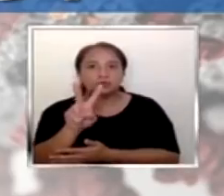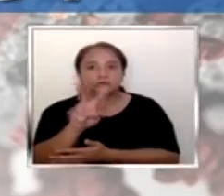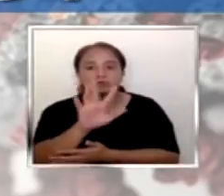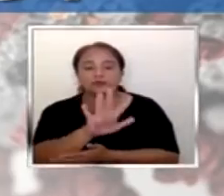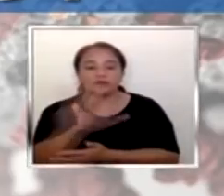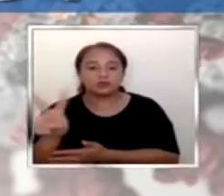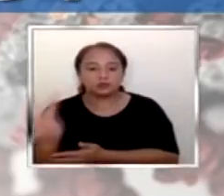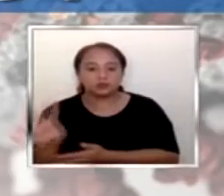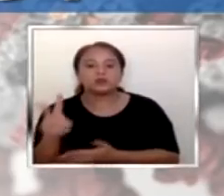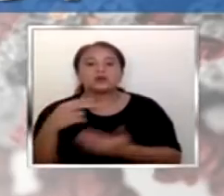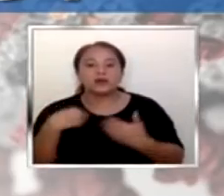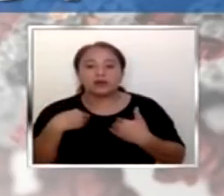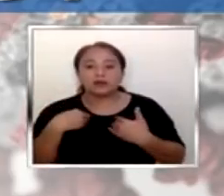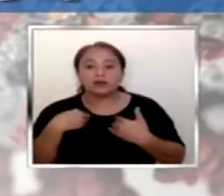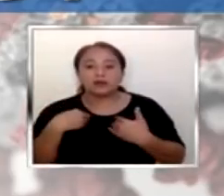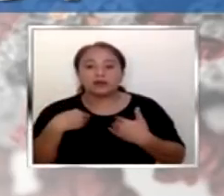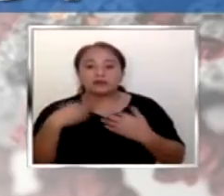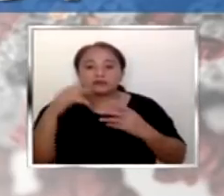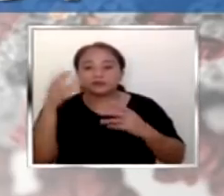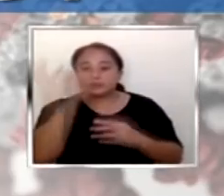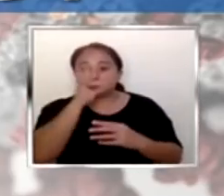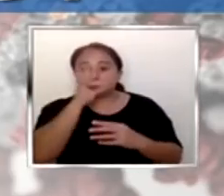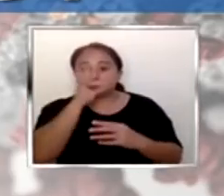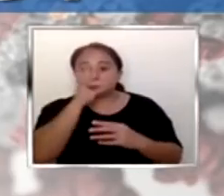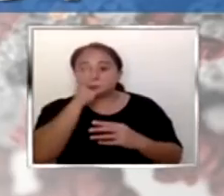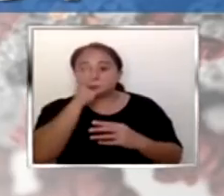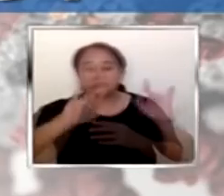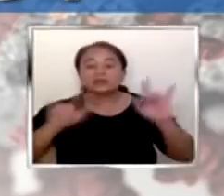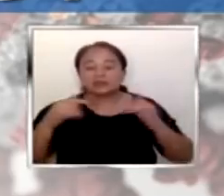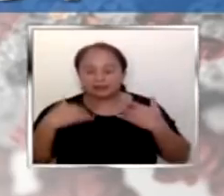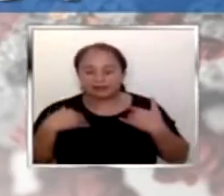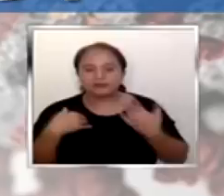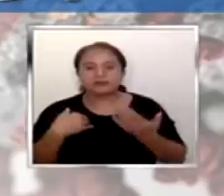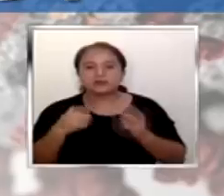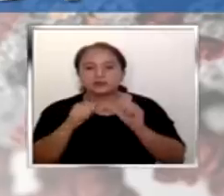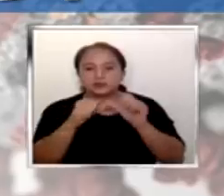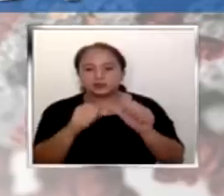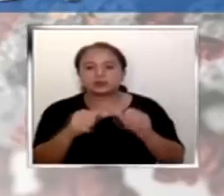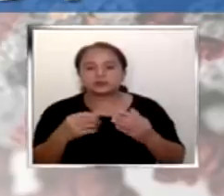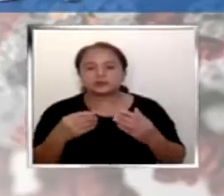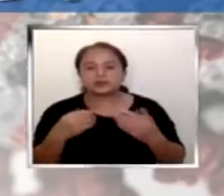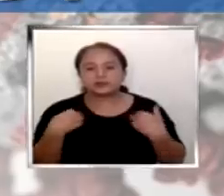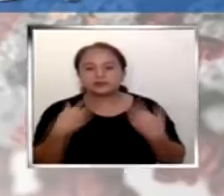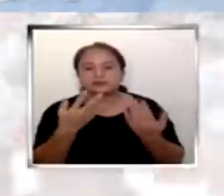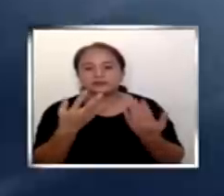sakit. Kalahati sa kanila ang patuloy na ginagamot.